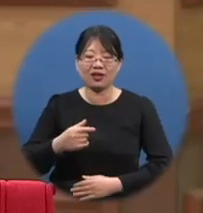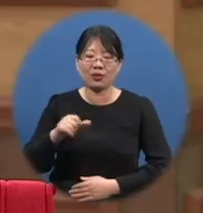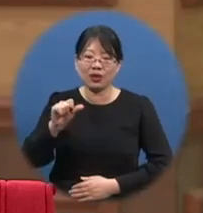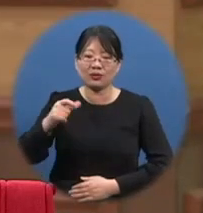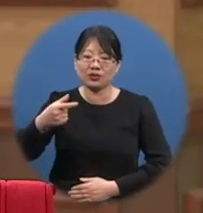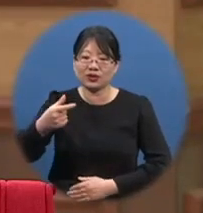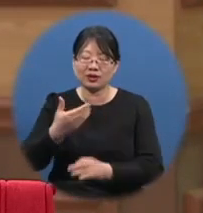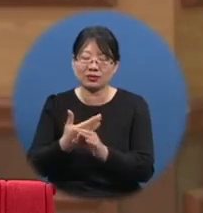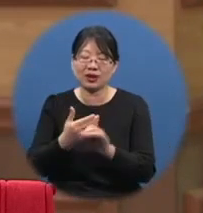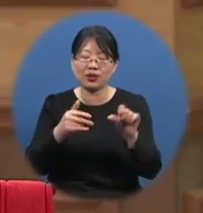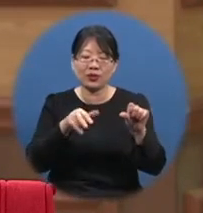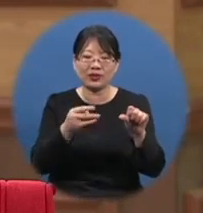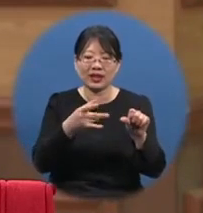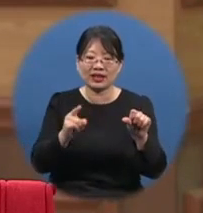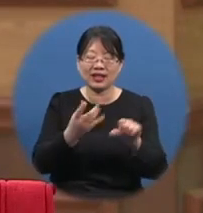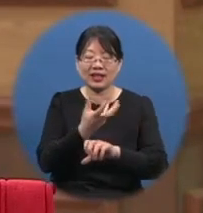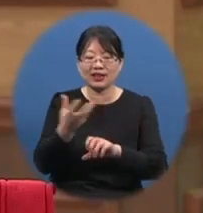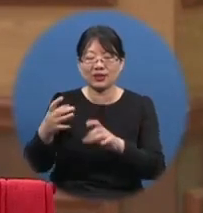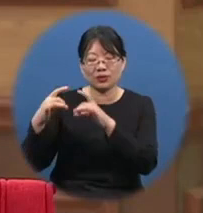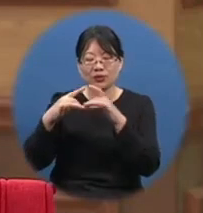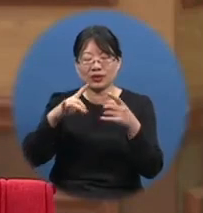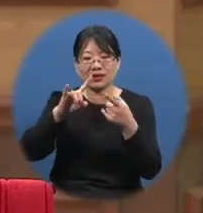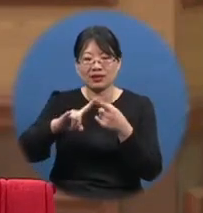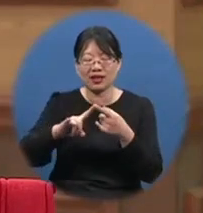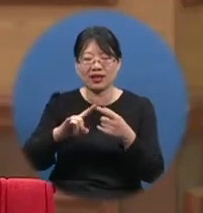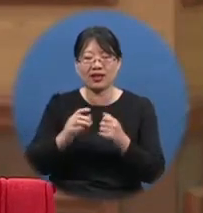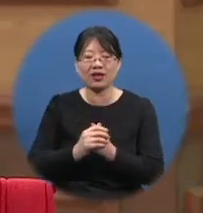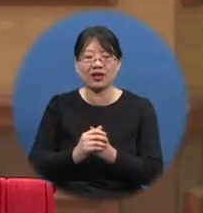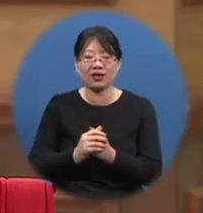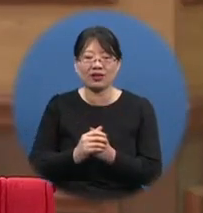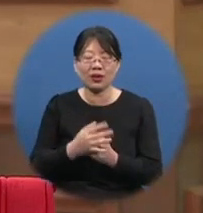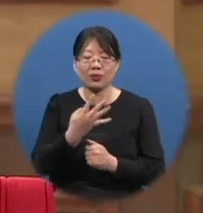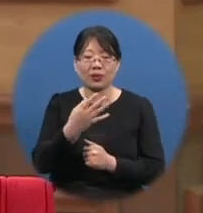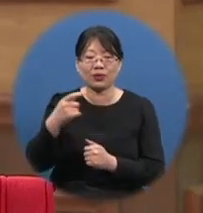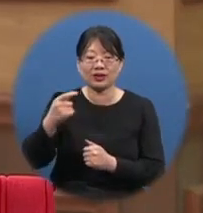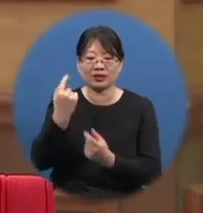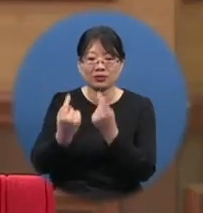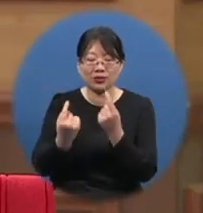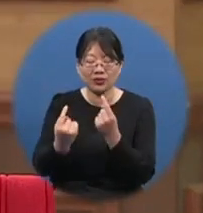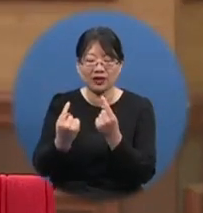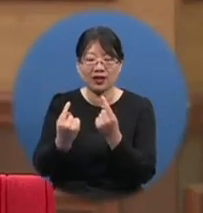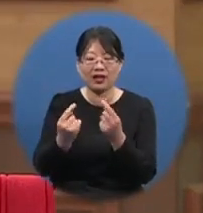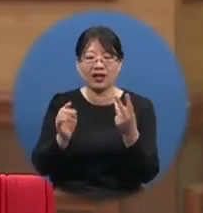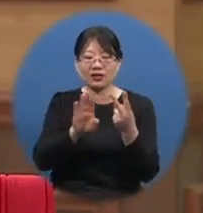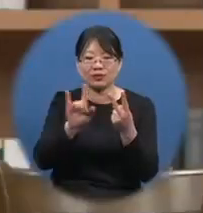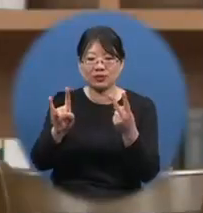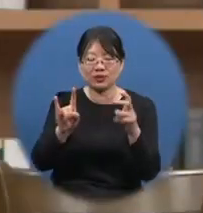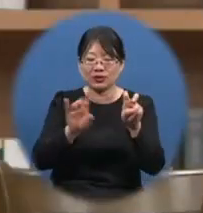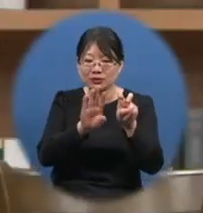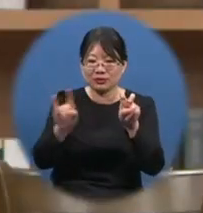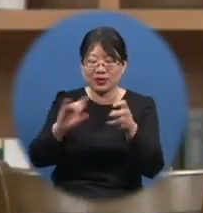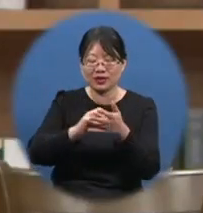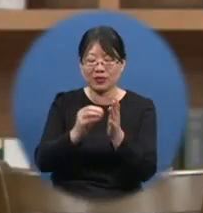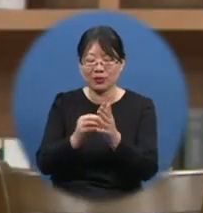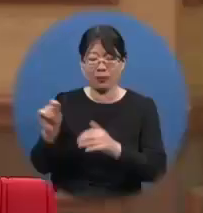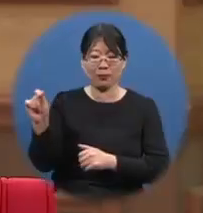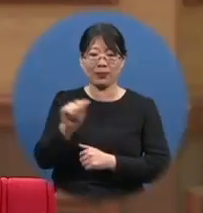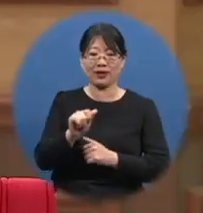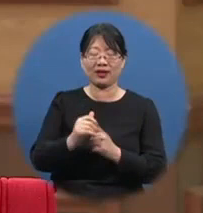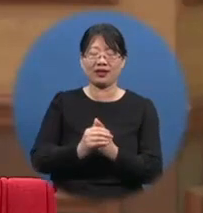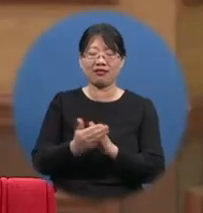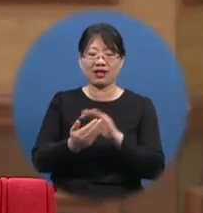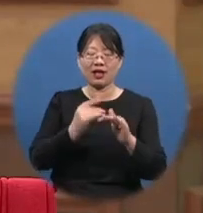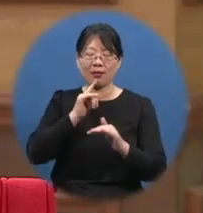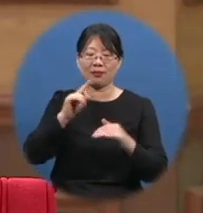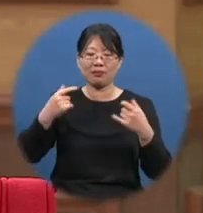5G는 5세대의 이동 통신은 4G보다 속도로 보면 한 20배 정도 빠르다. 네, 네.